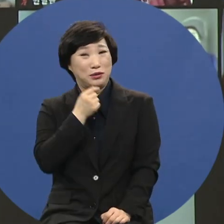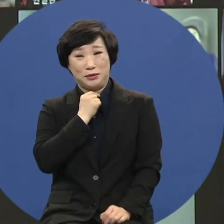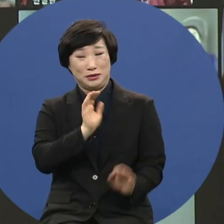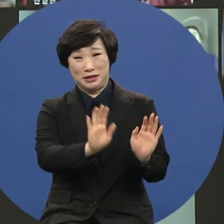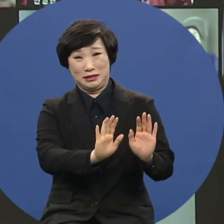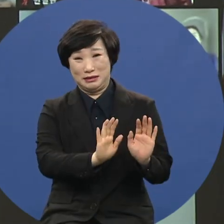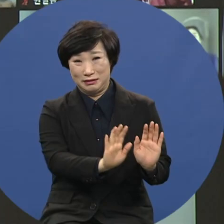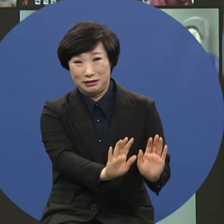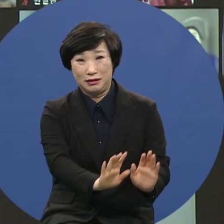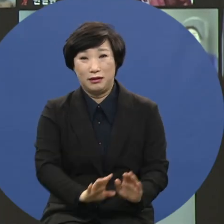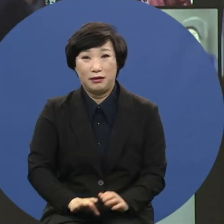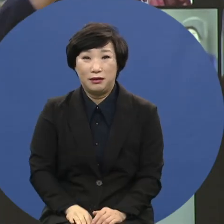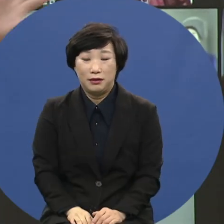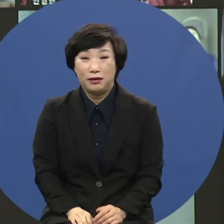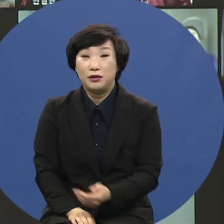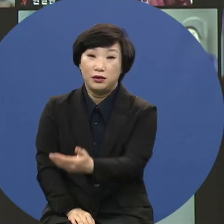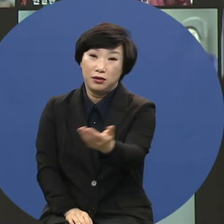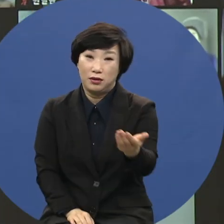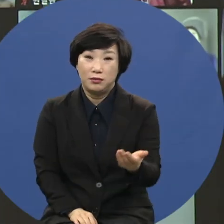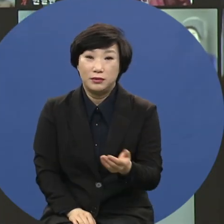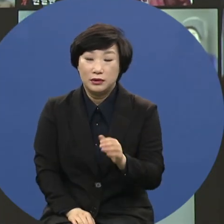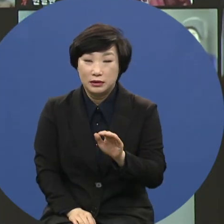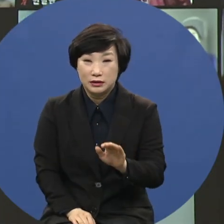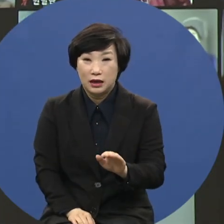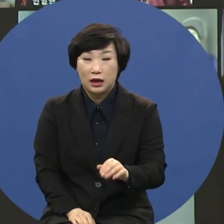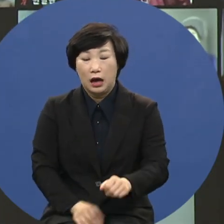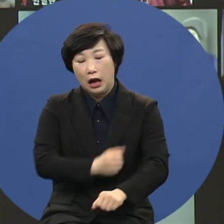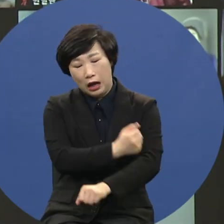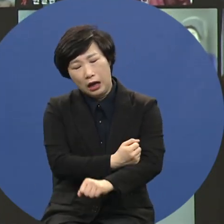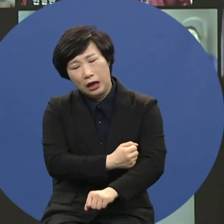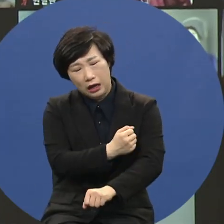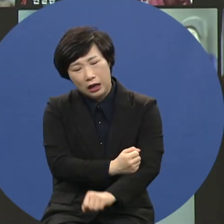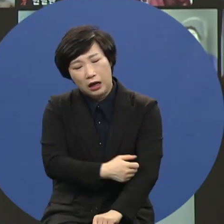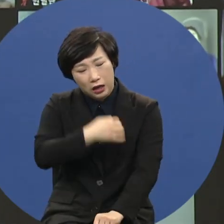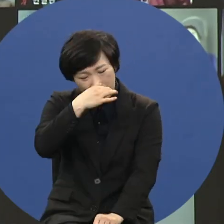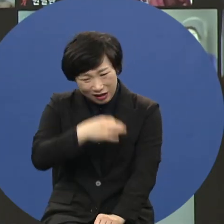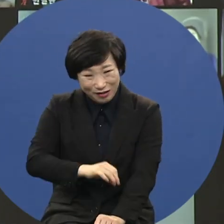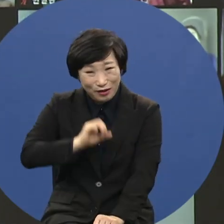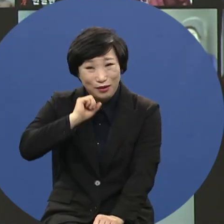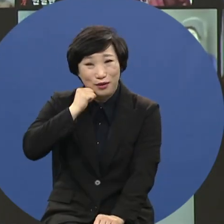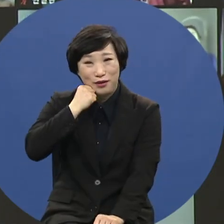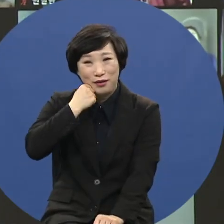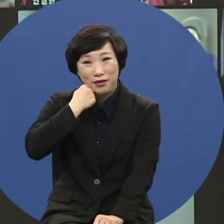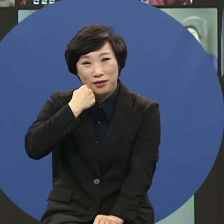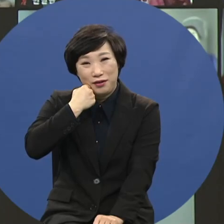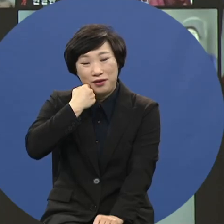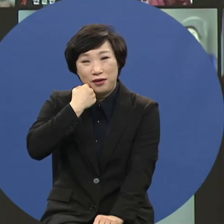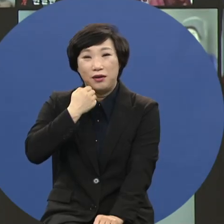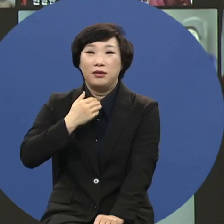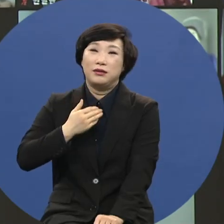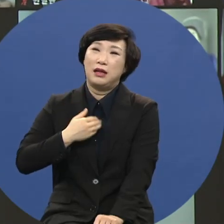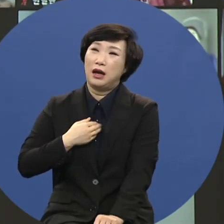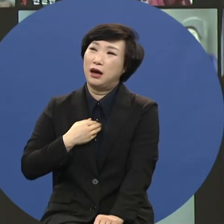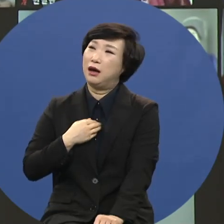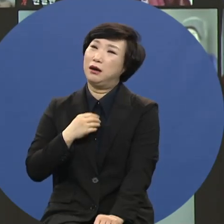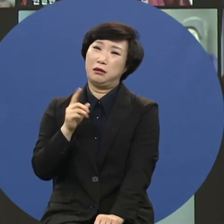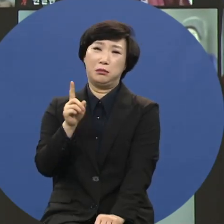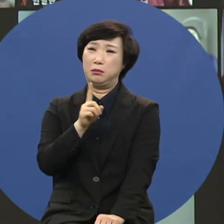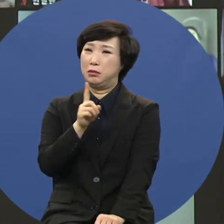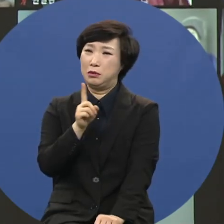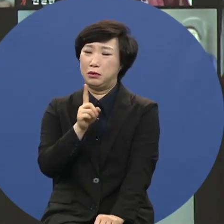않아. 여러분, 고달프고 힘들고 어렵고 내가 뭔가 참